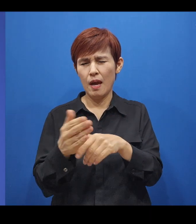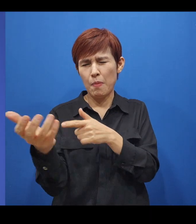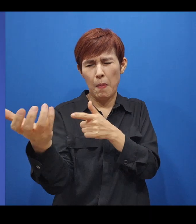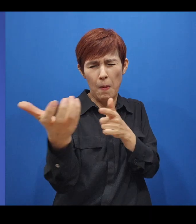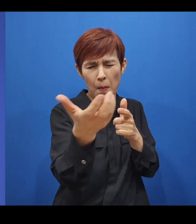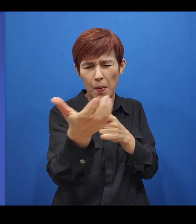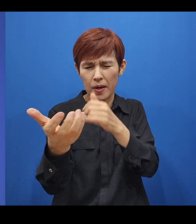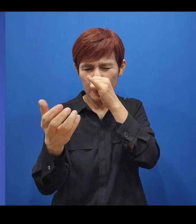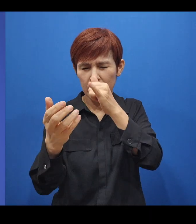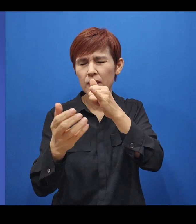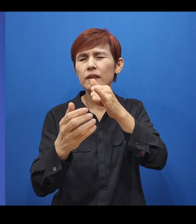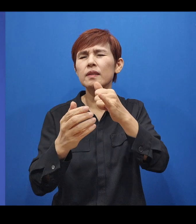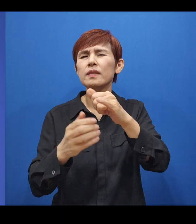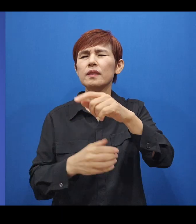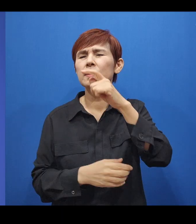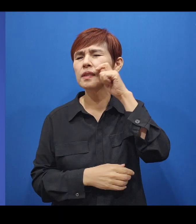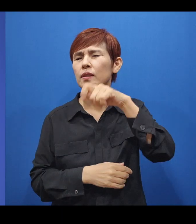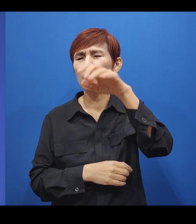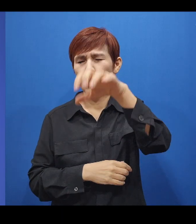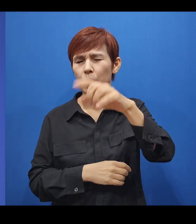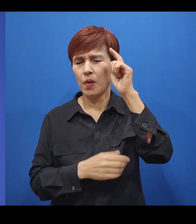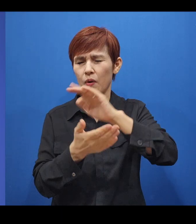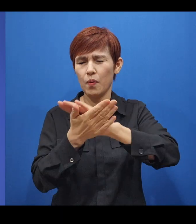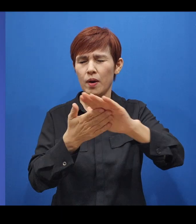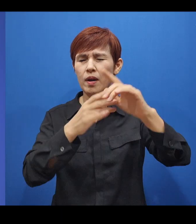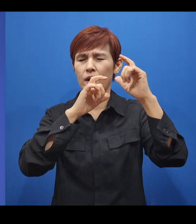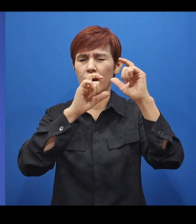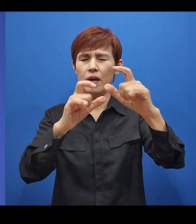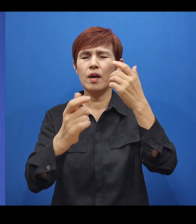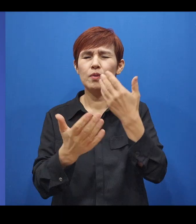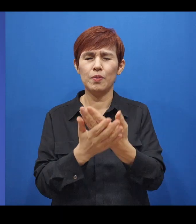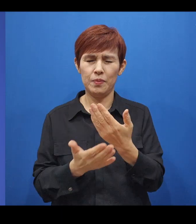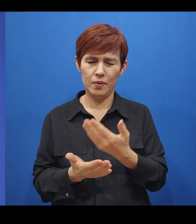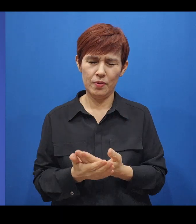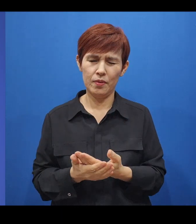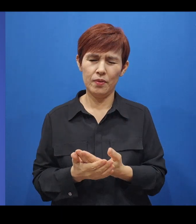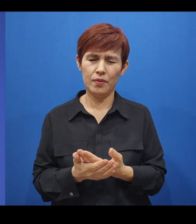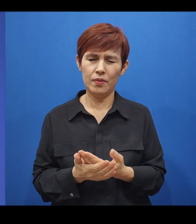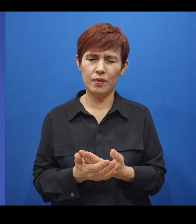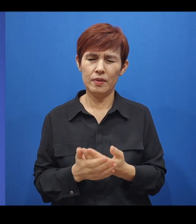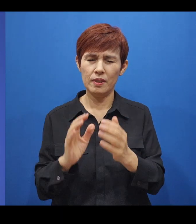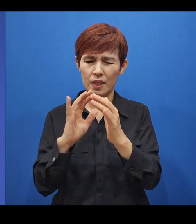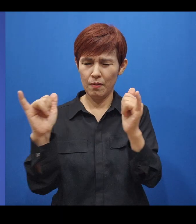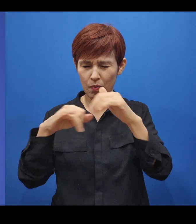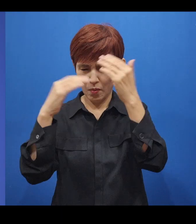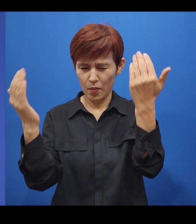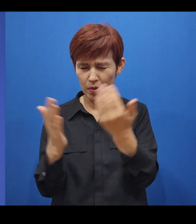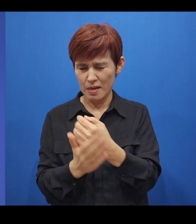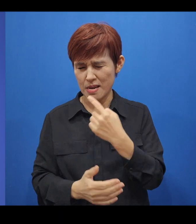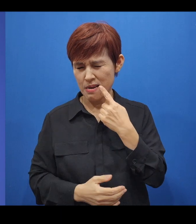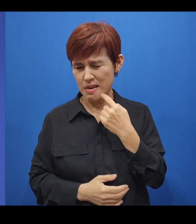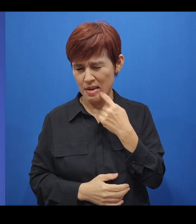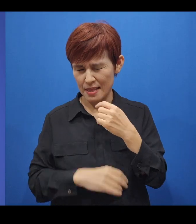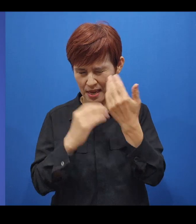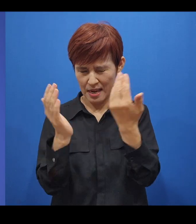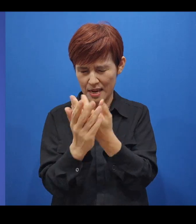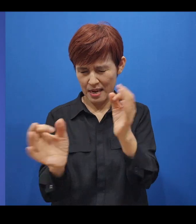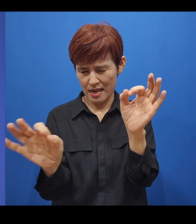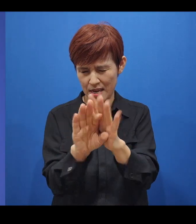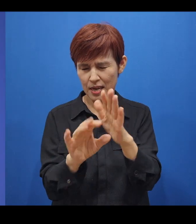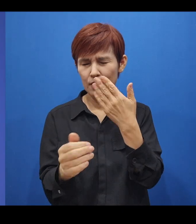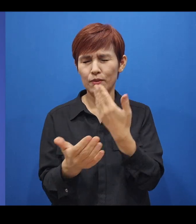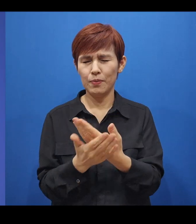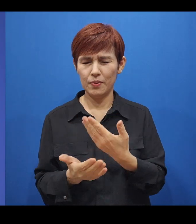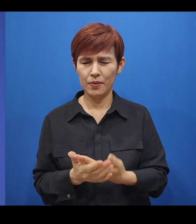그 땅에 주님 평강을 명하여 주시옵소서. 인간들의 모든 탐욕을 씻어